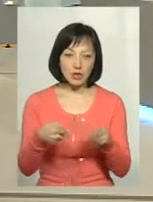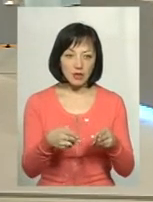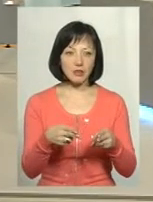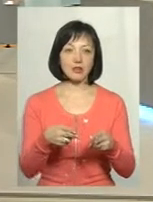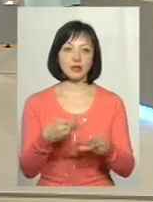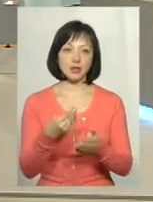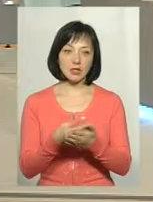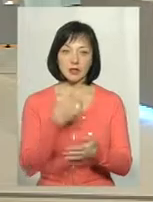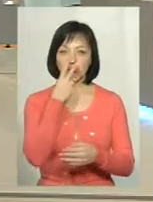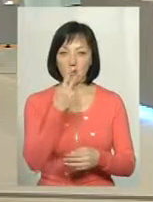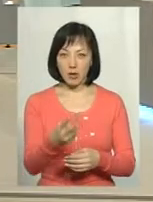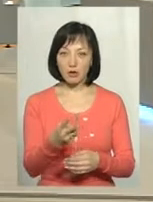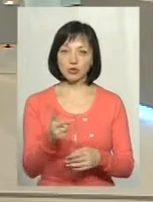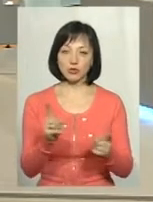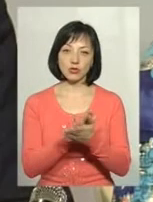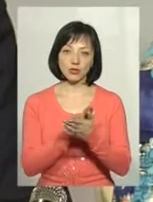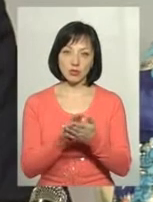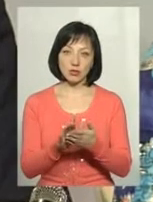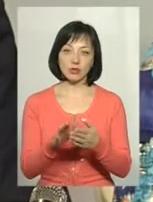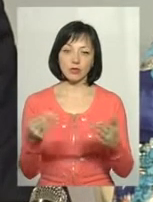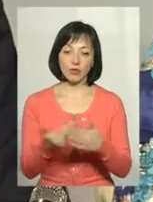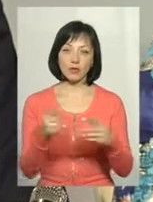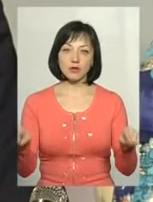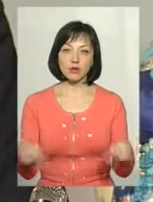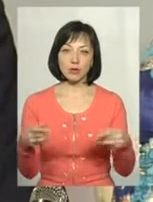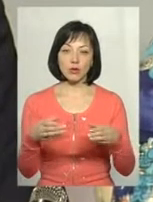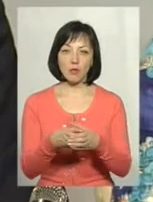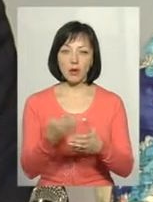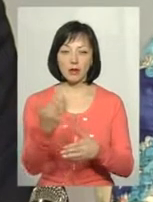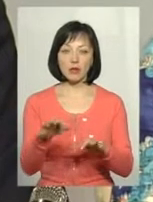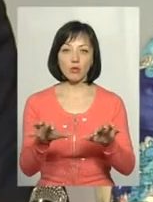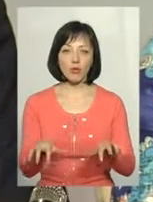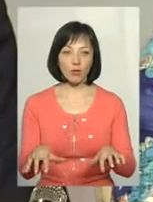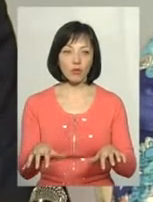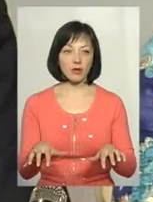доїхати оцінити безпечно і побачити, що новостворені громади, їхні голови